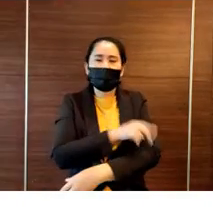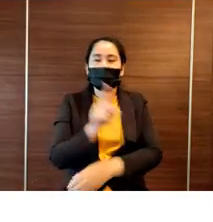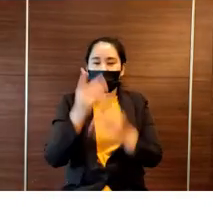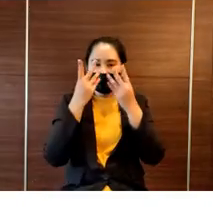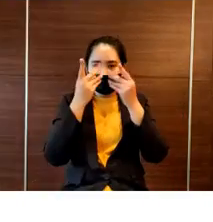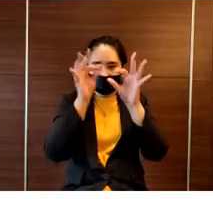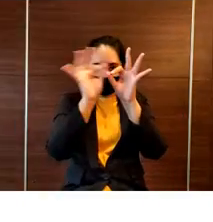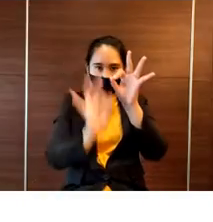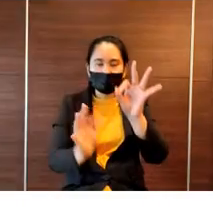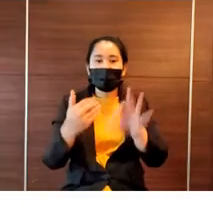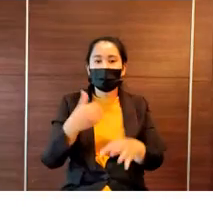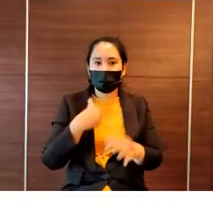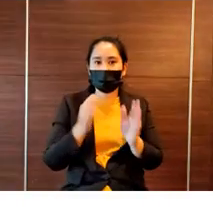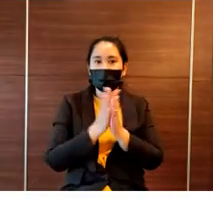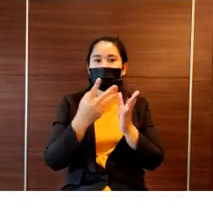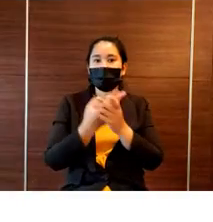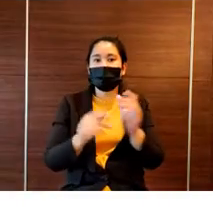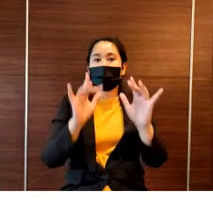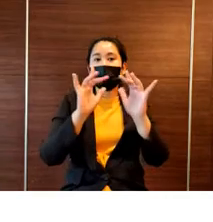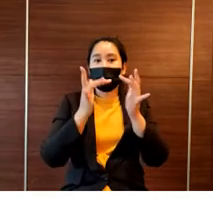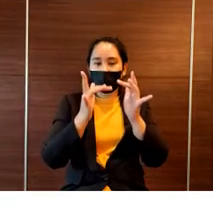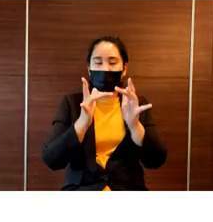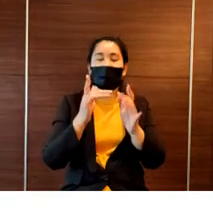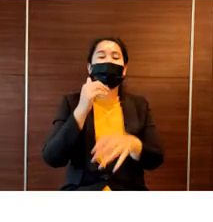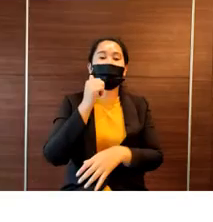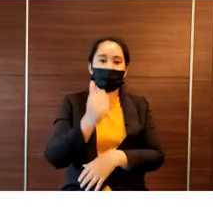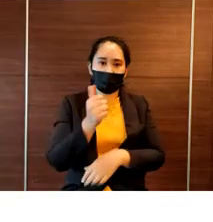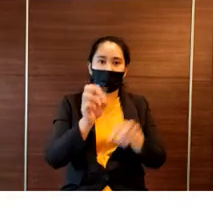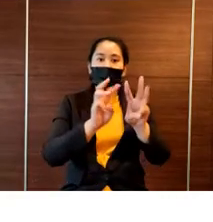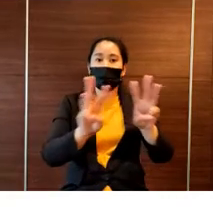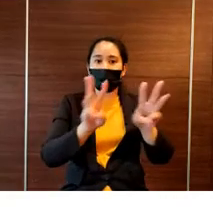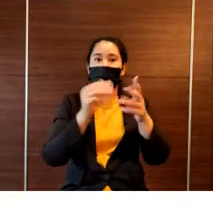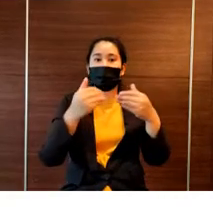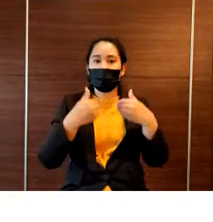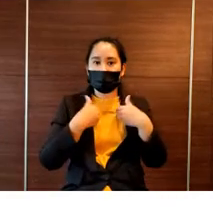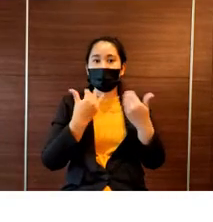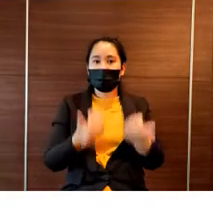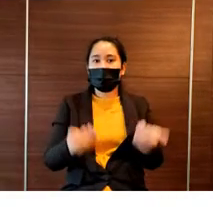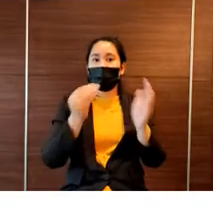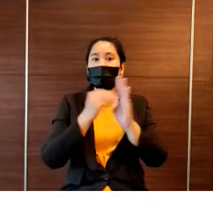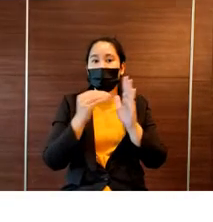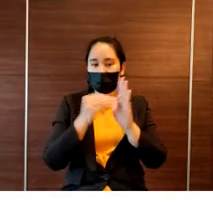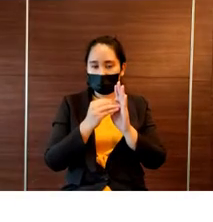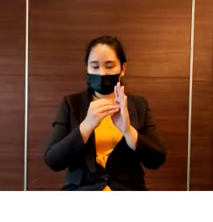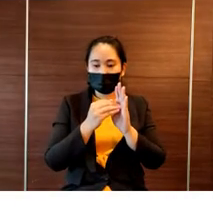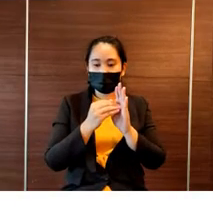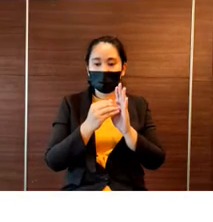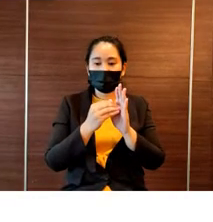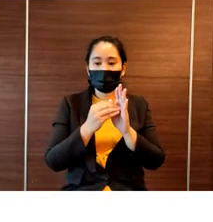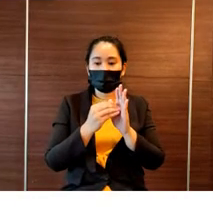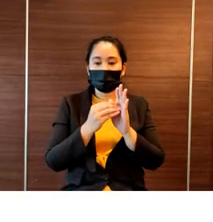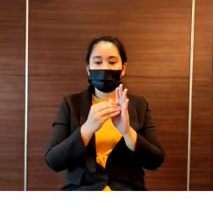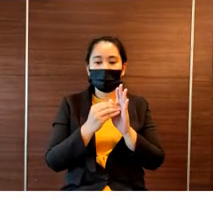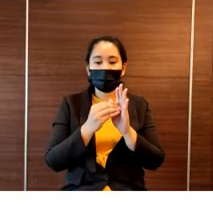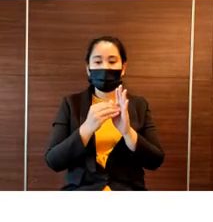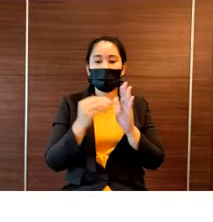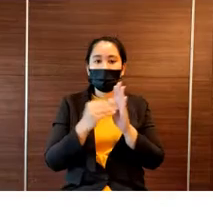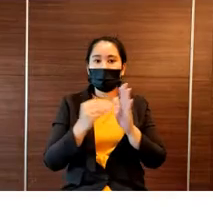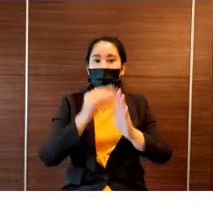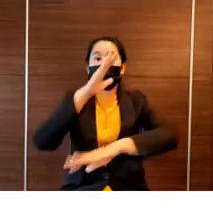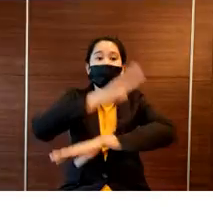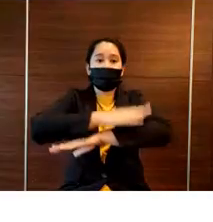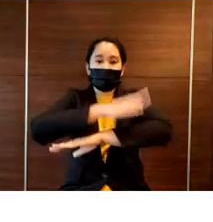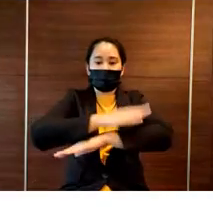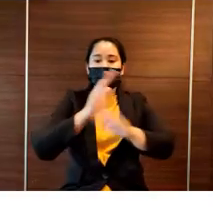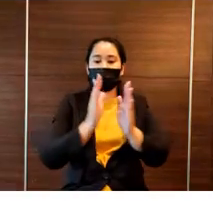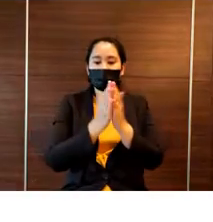ซึ่งมีให้ออนไลน ์มีให้ออนไลน ์แล้วก็เร็วๆนี้กทม.กำลังจะผลิตเป็นแบบรู